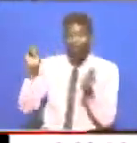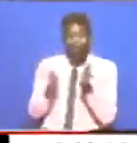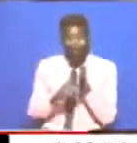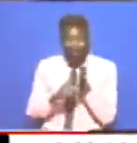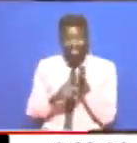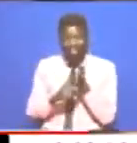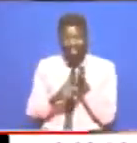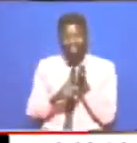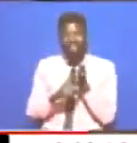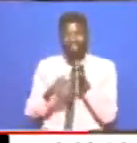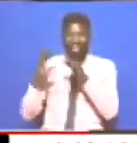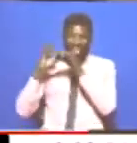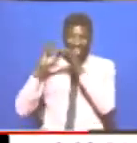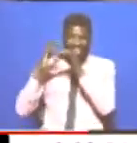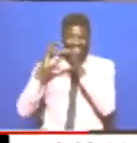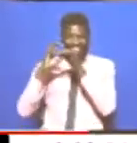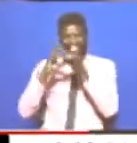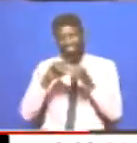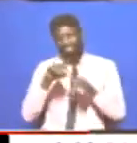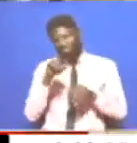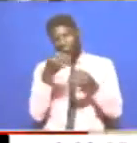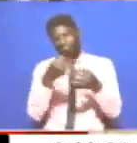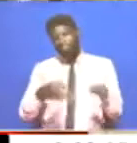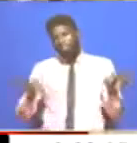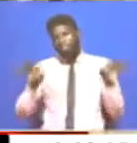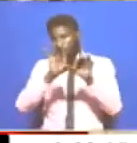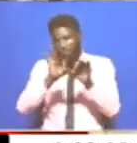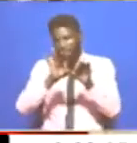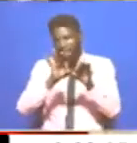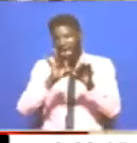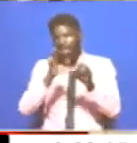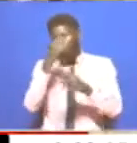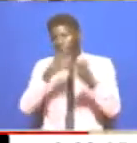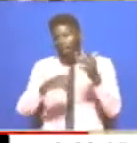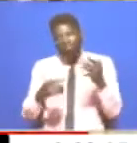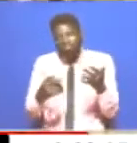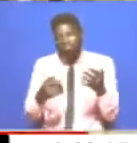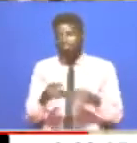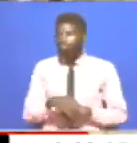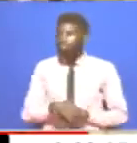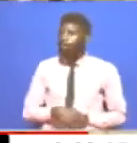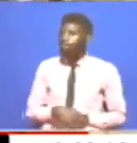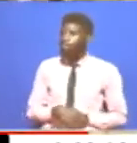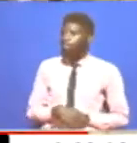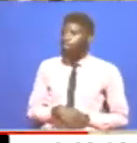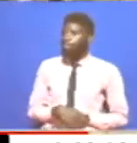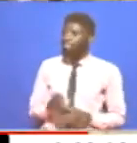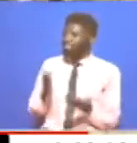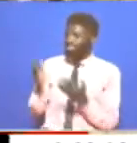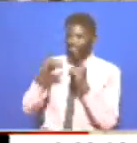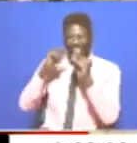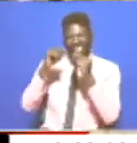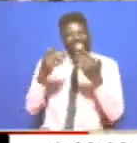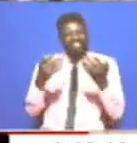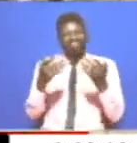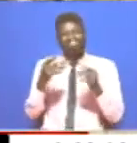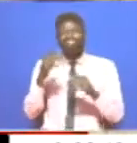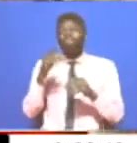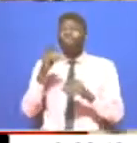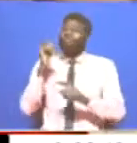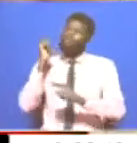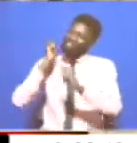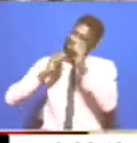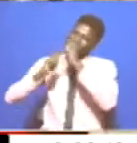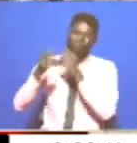of the cultural importance of the cave. Ukiambiwa sasa mnapita na wakati. Sasa ndio lazidi kuumiza